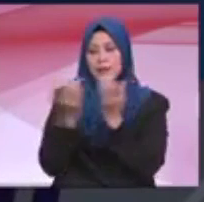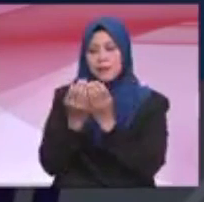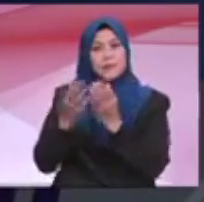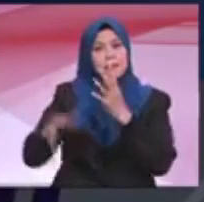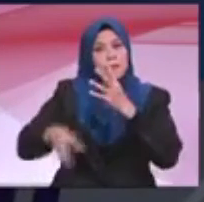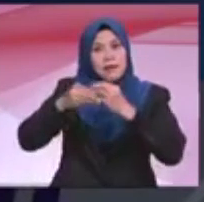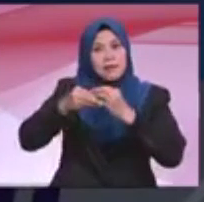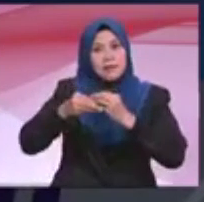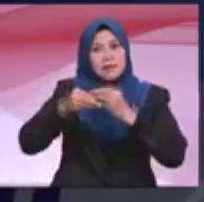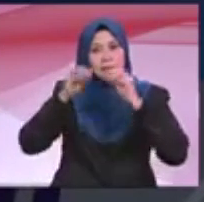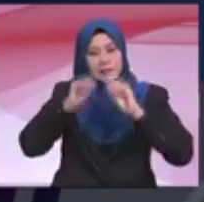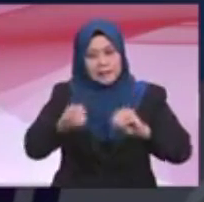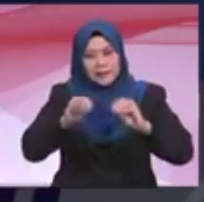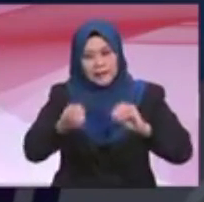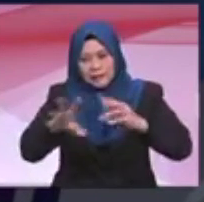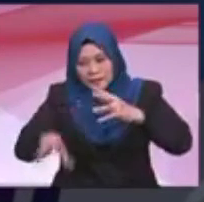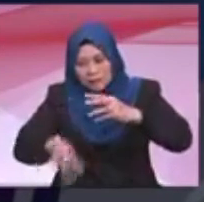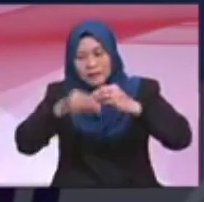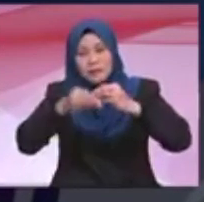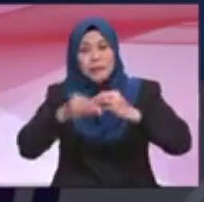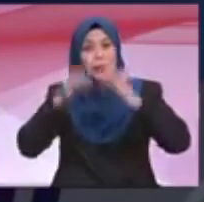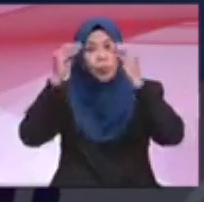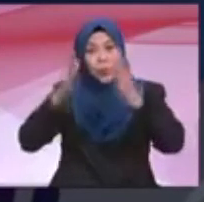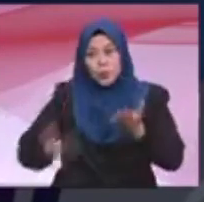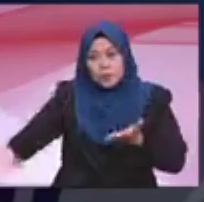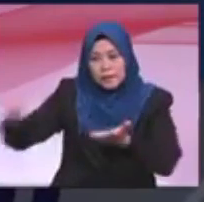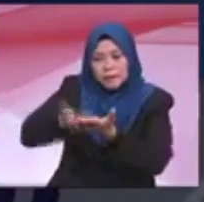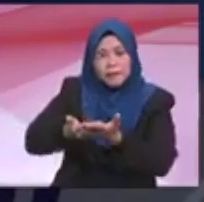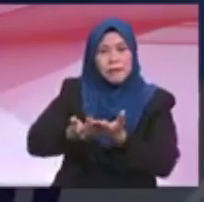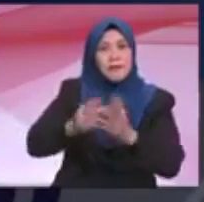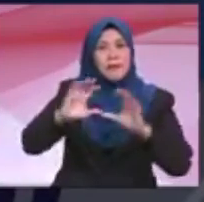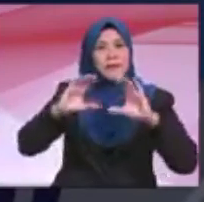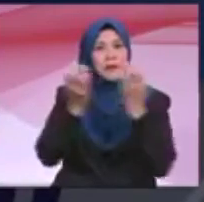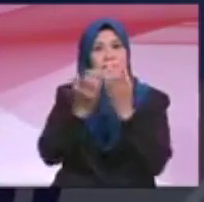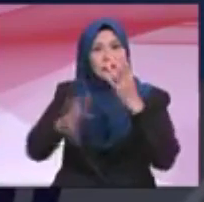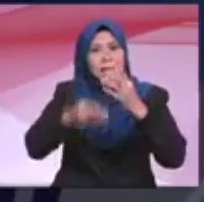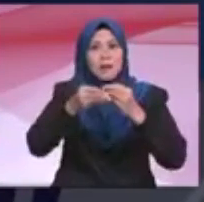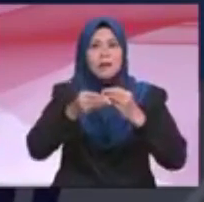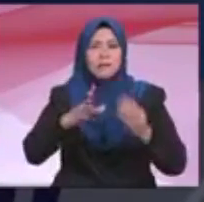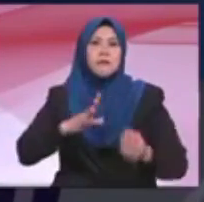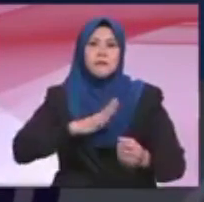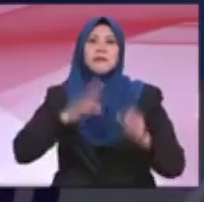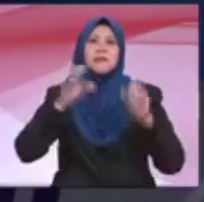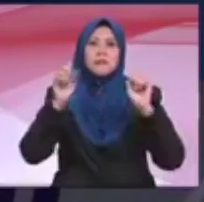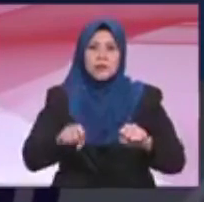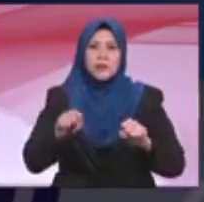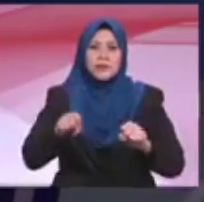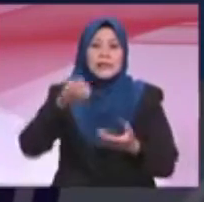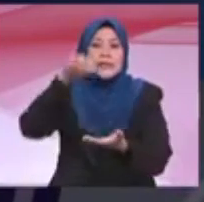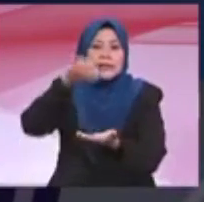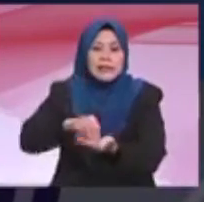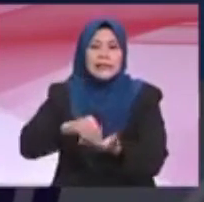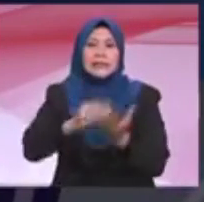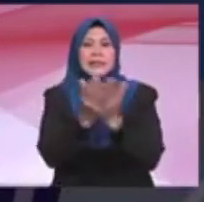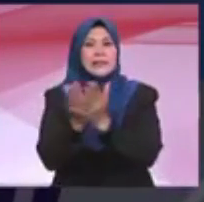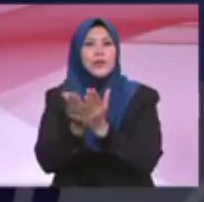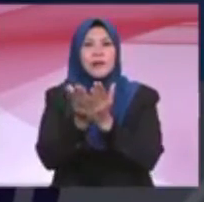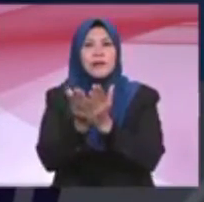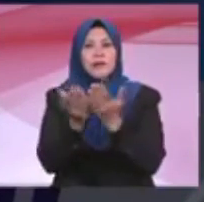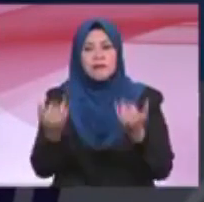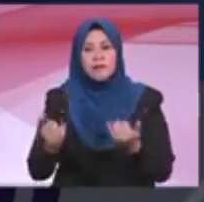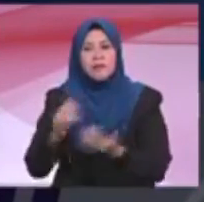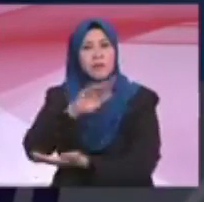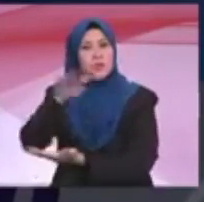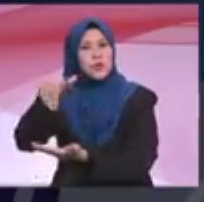tambahan yang guru cadang untuk laksanakan bagi murid-murid mereka yang bakal menduduki peperiksaan di sekolah. Yang buat masa ini pusat